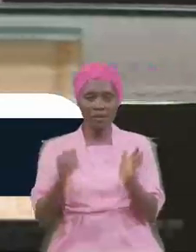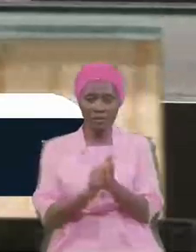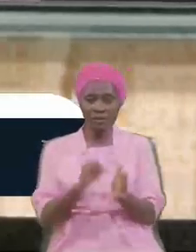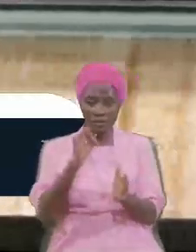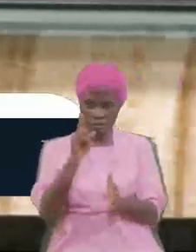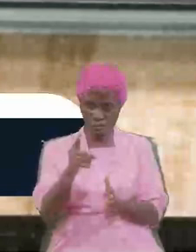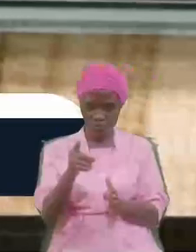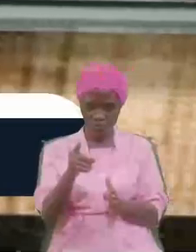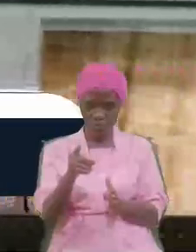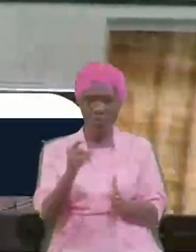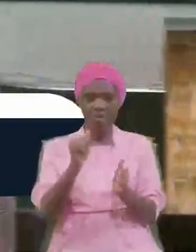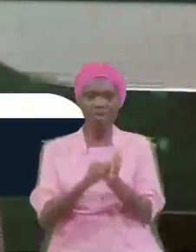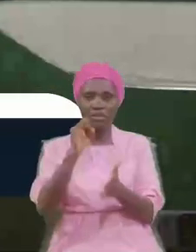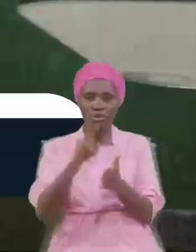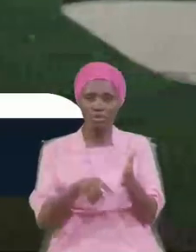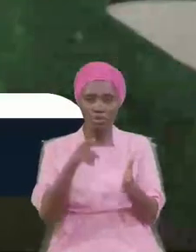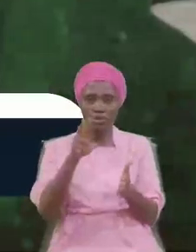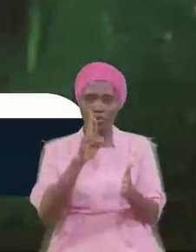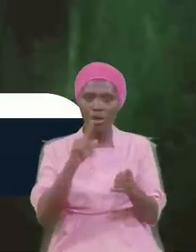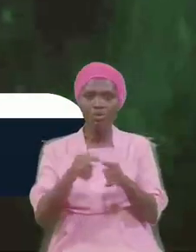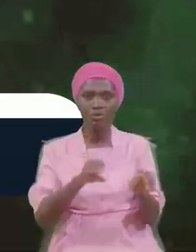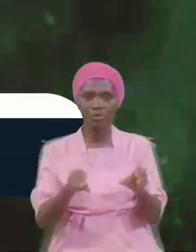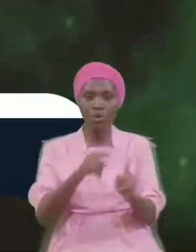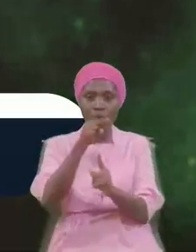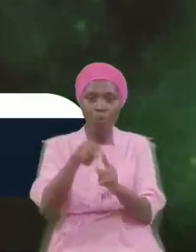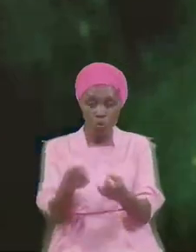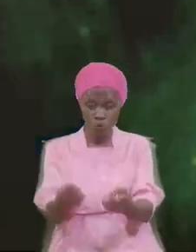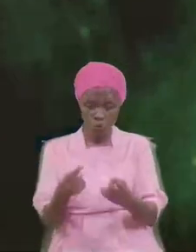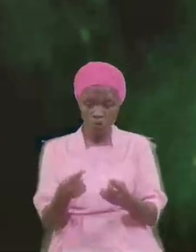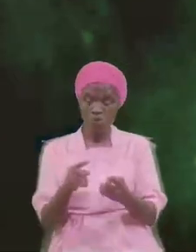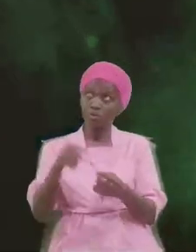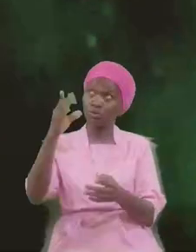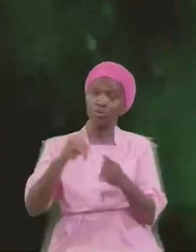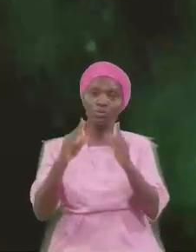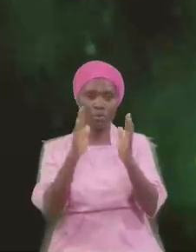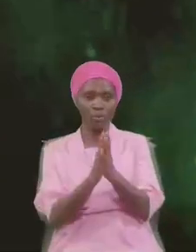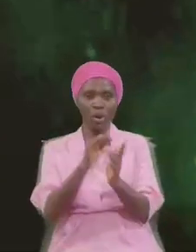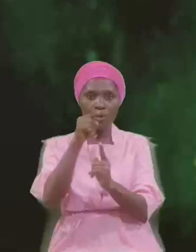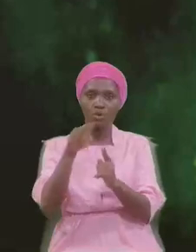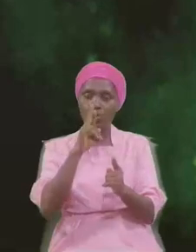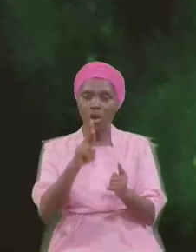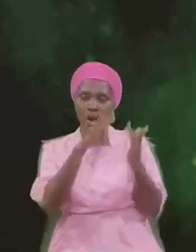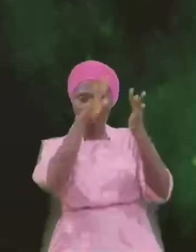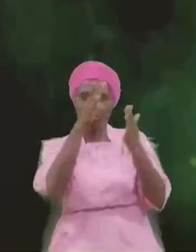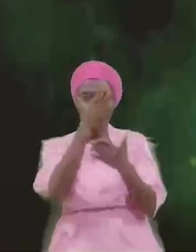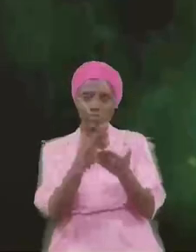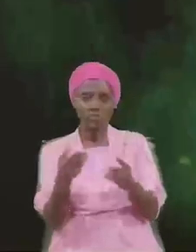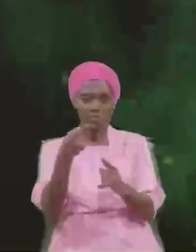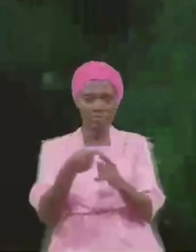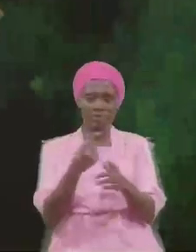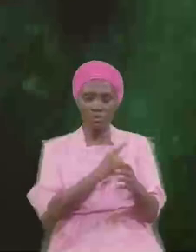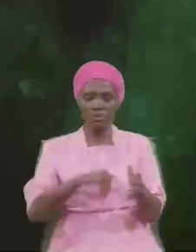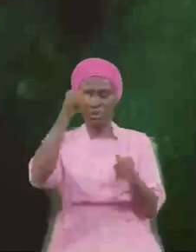vous venez prier. C'est ce que vous devez faire. Lorsque vous espérez quelque chose du Seigneur, vous rappelez ce qu'il vous a fait dans le passé. Il